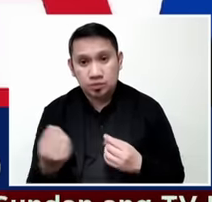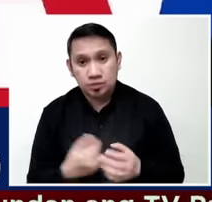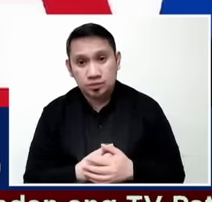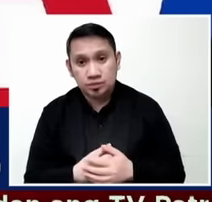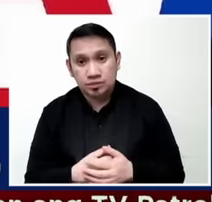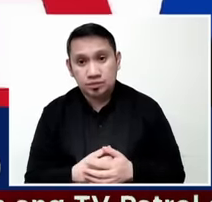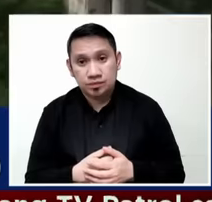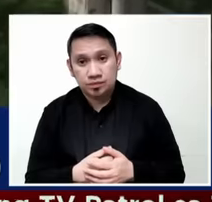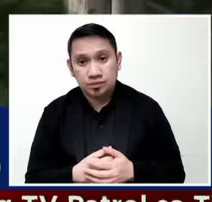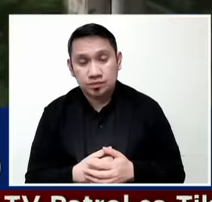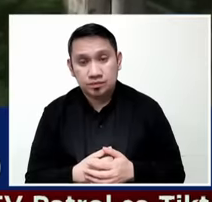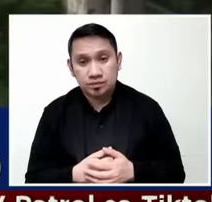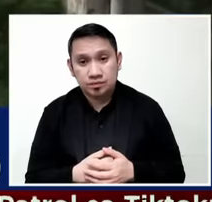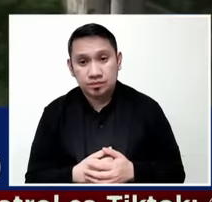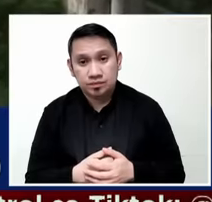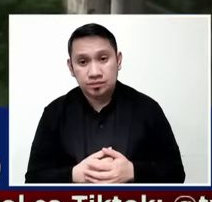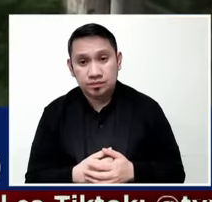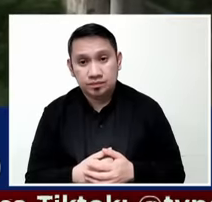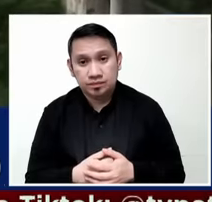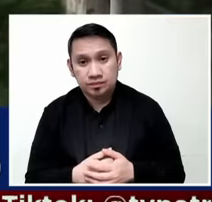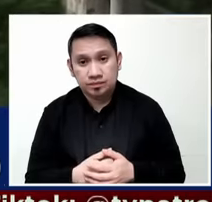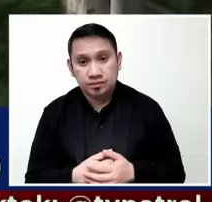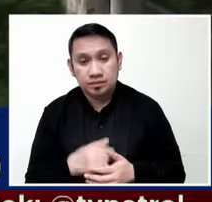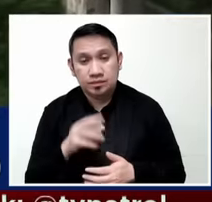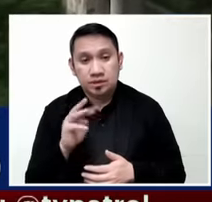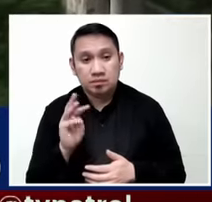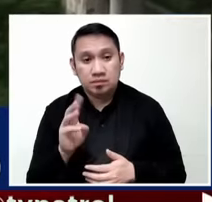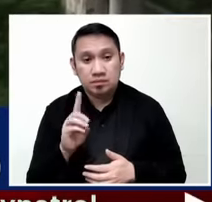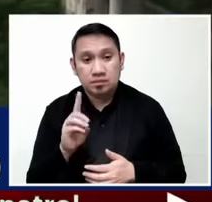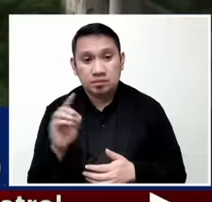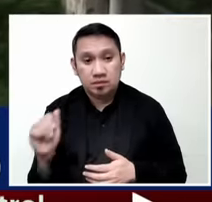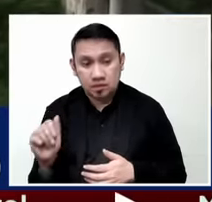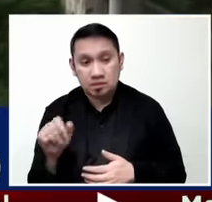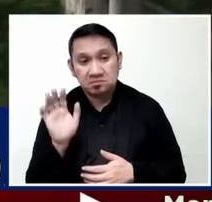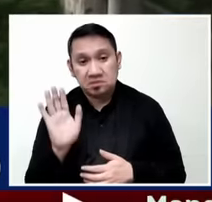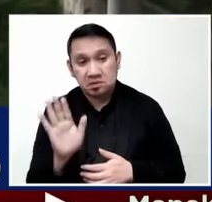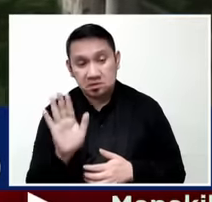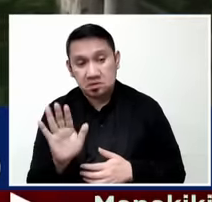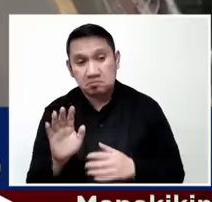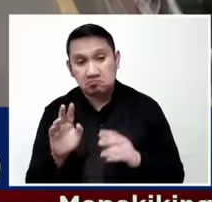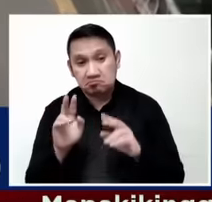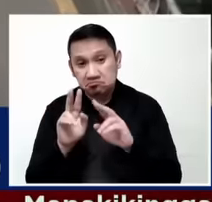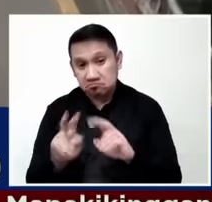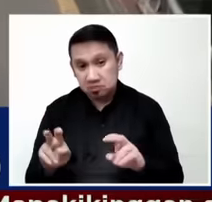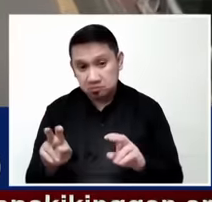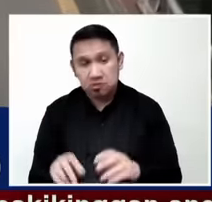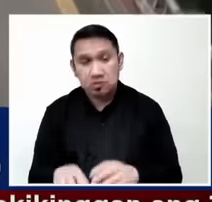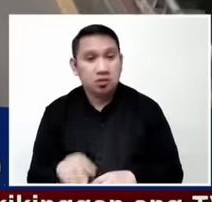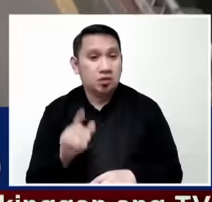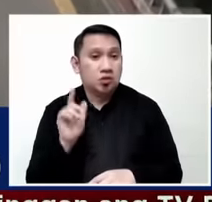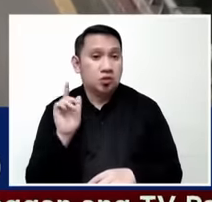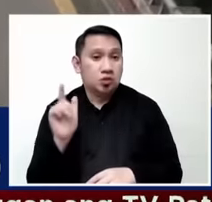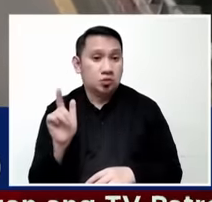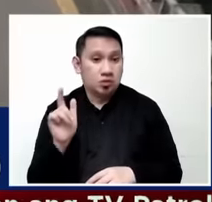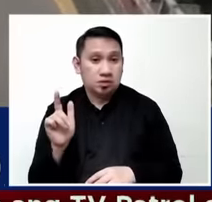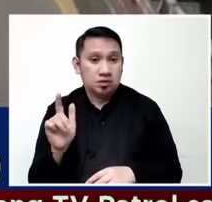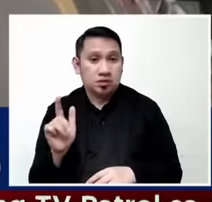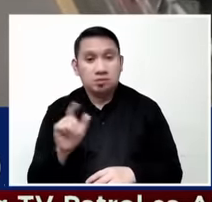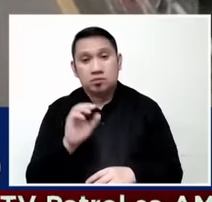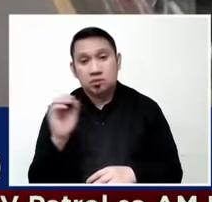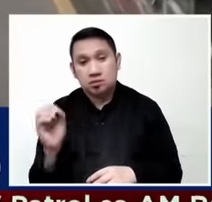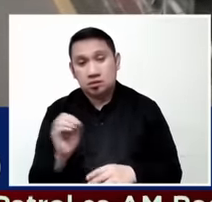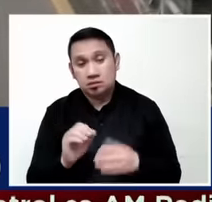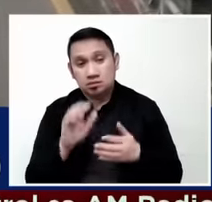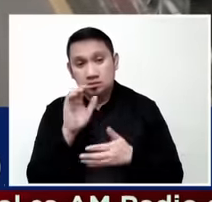MMC resolution. Ayon kasi sa MMDA, sa kanilang pag-aaral, 20% ng sasakyan ang